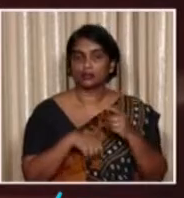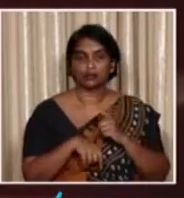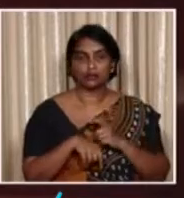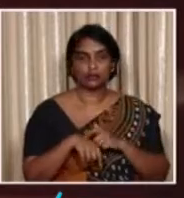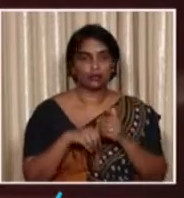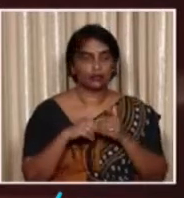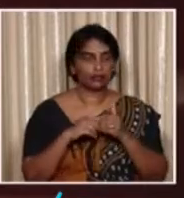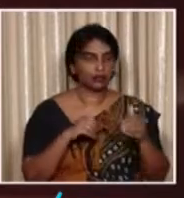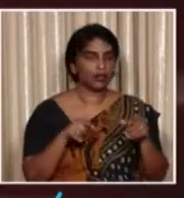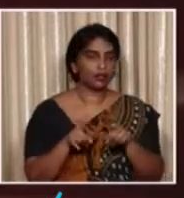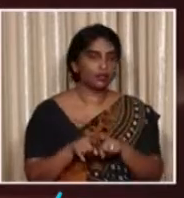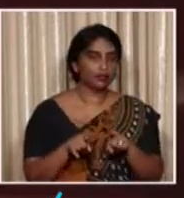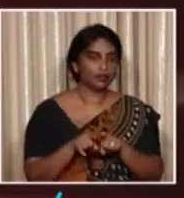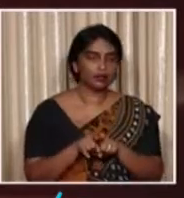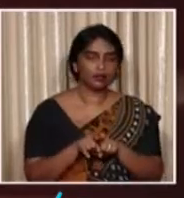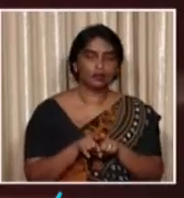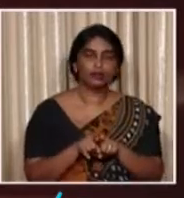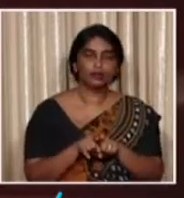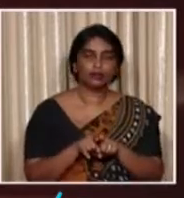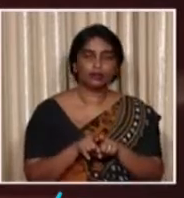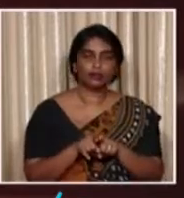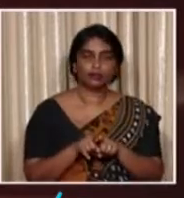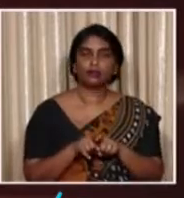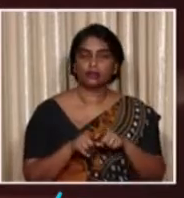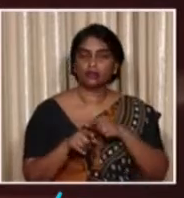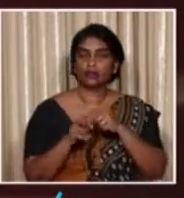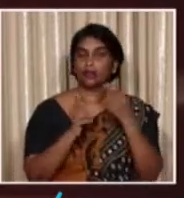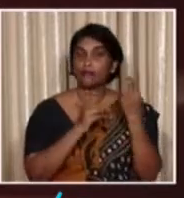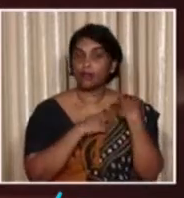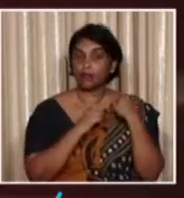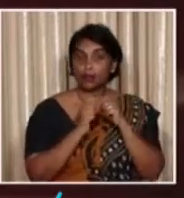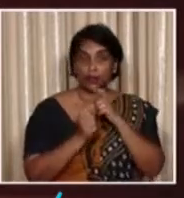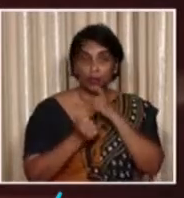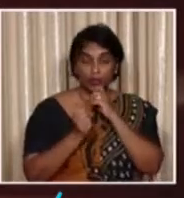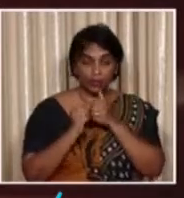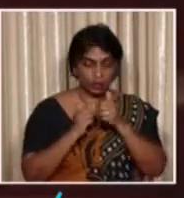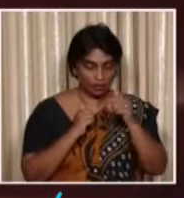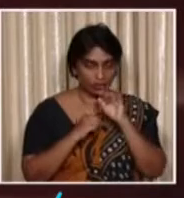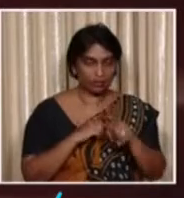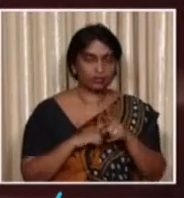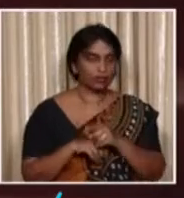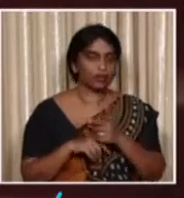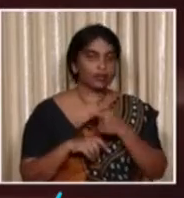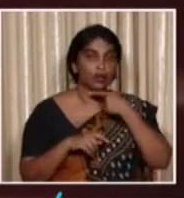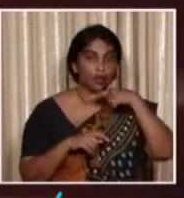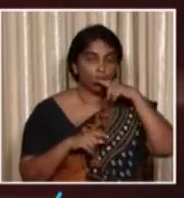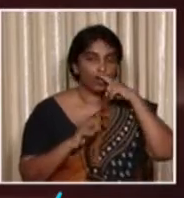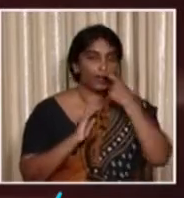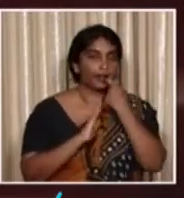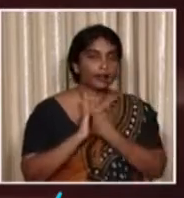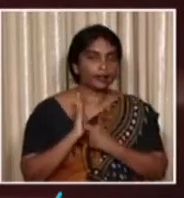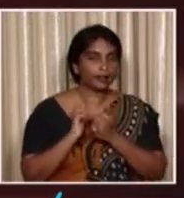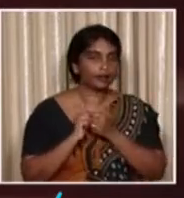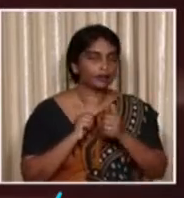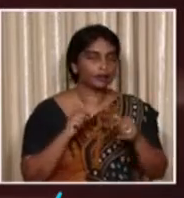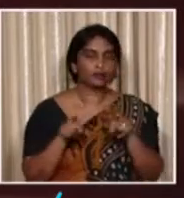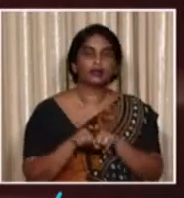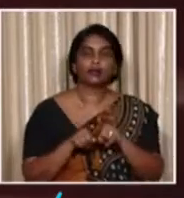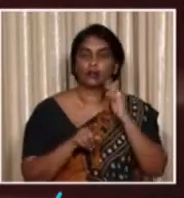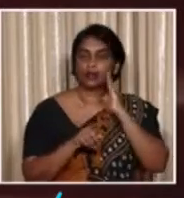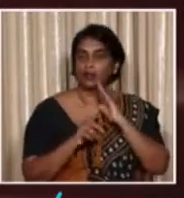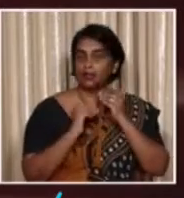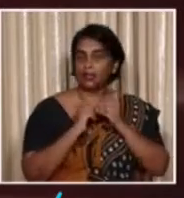බවද දන්වා සිටිමි. මෙම නඩු පැවරීමේ නඩු කටයුතු සිදු කරනුයේ සාගර නීතිය පිළිබඳ විදේශ